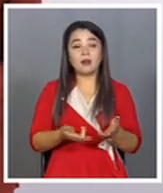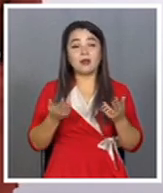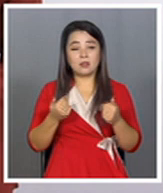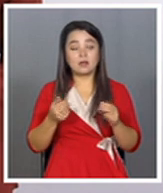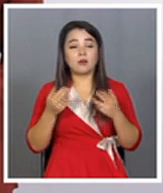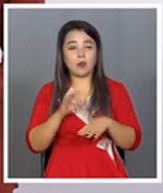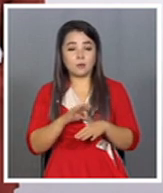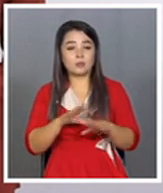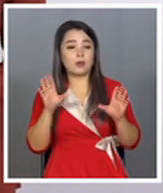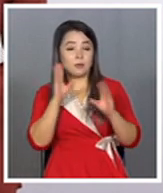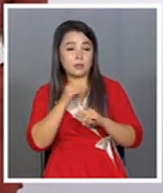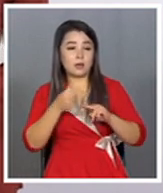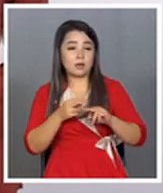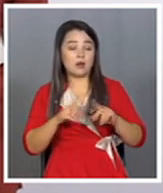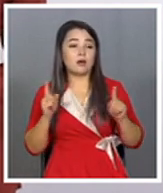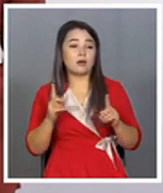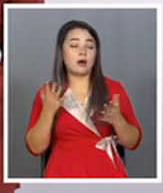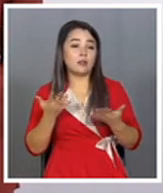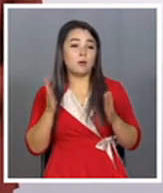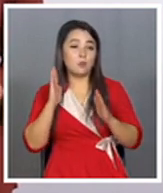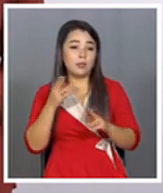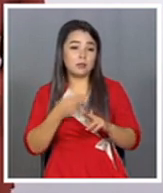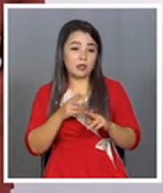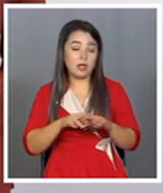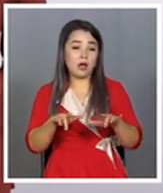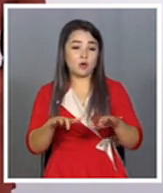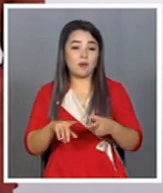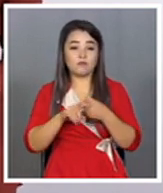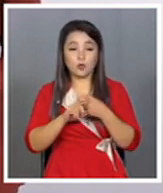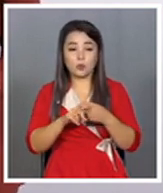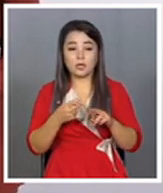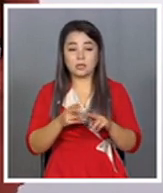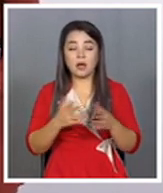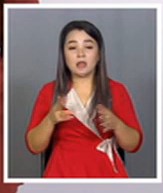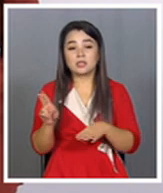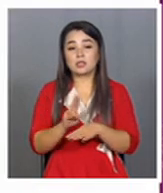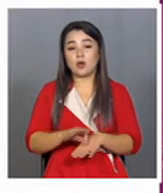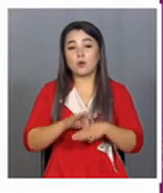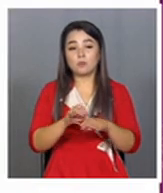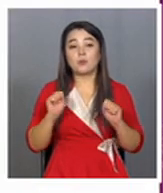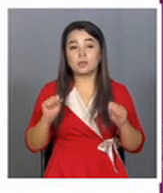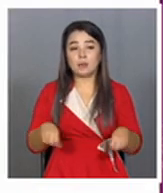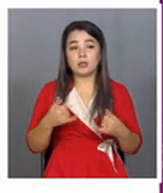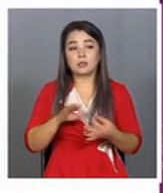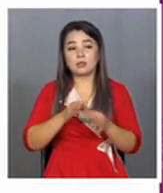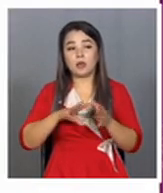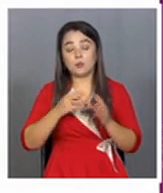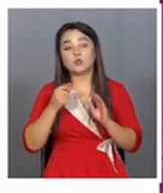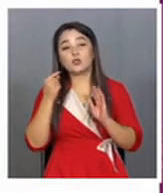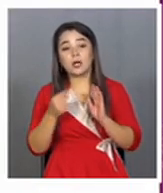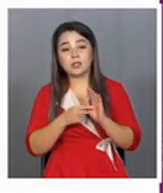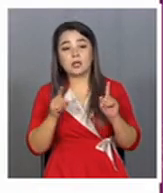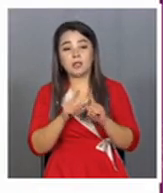мүмкін. Бұл қалай болады? Ондай компьютерлік вирустарды қалай емдеуге болады? Осы сұрақтардың жауабын білу